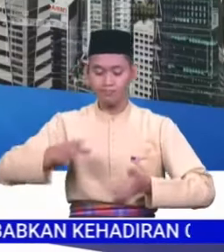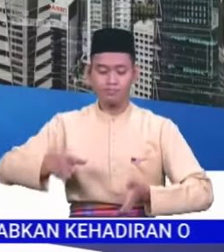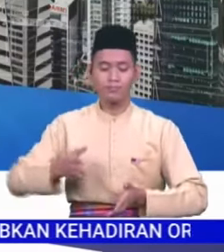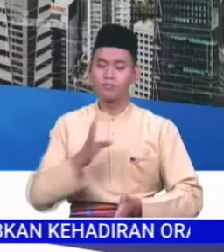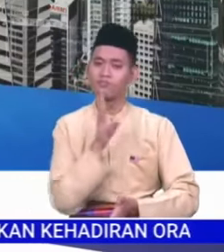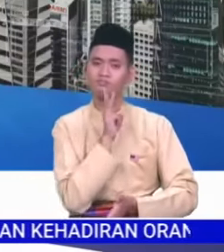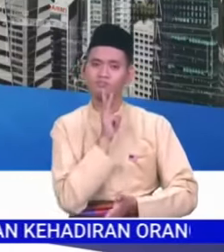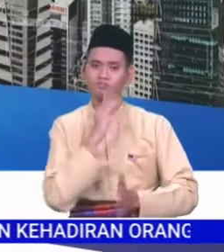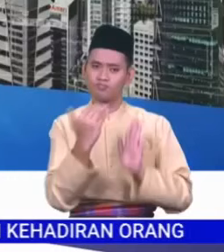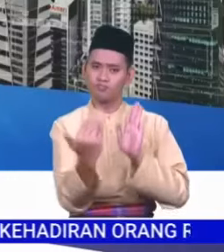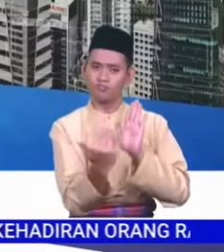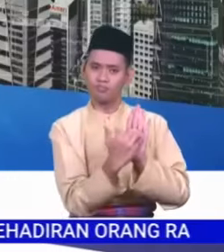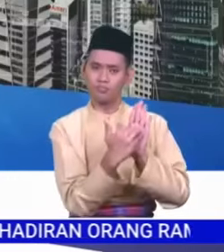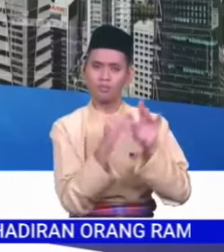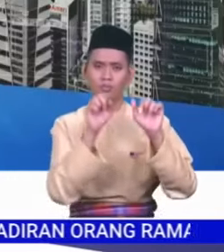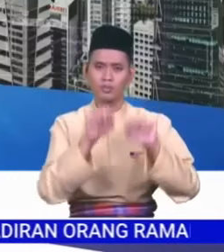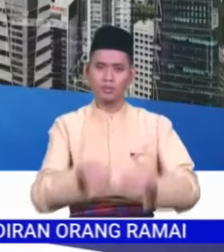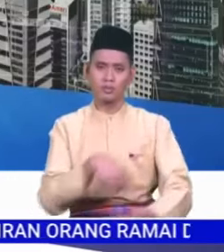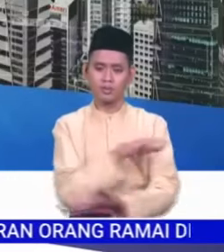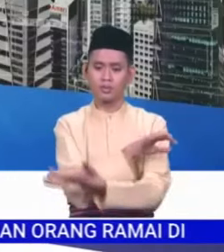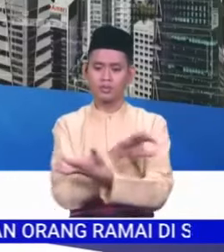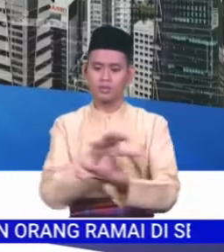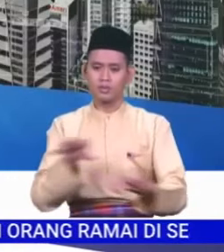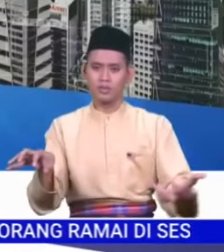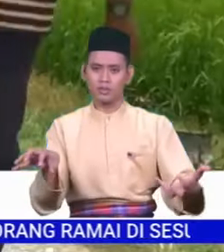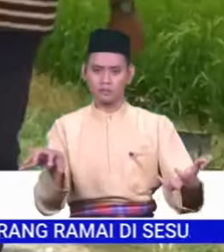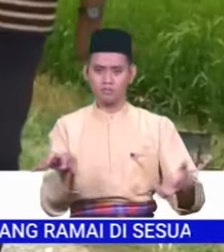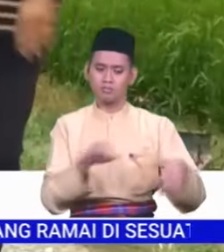activity penanaman dan penuh yang paddle